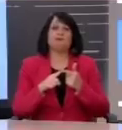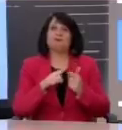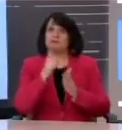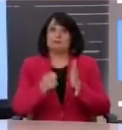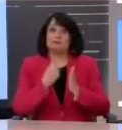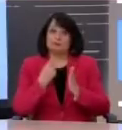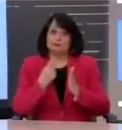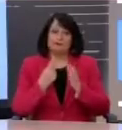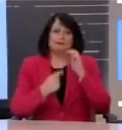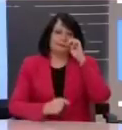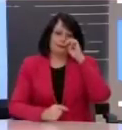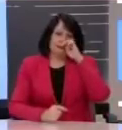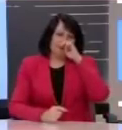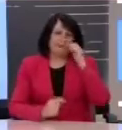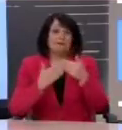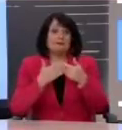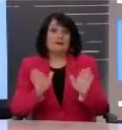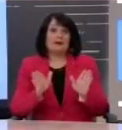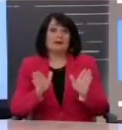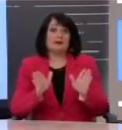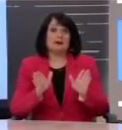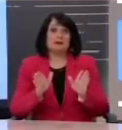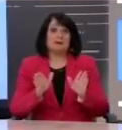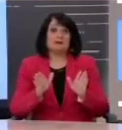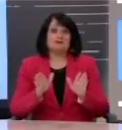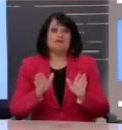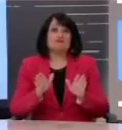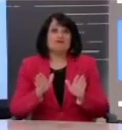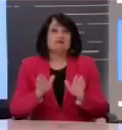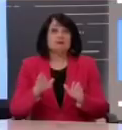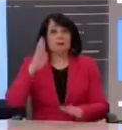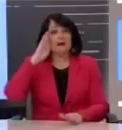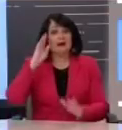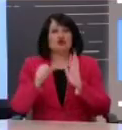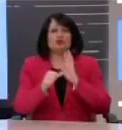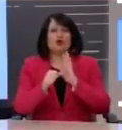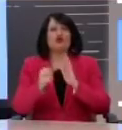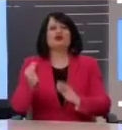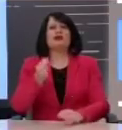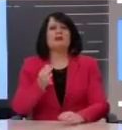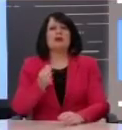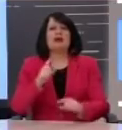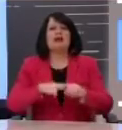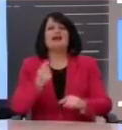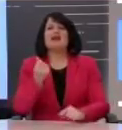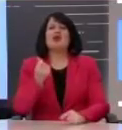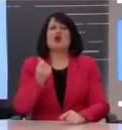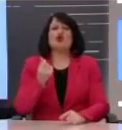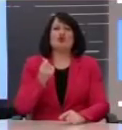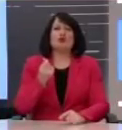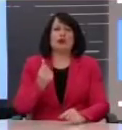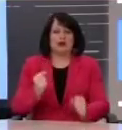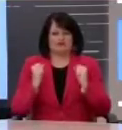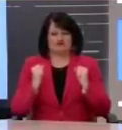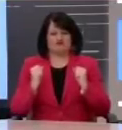φορά δημόσια ο Αμερικανός Πρόεδρος τόνισε ότι η ελληνική οικονομία στέκεται στα πόδια